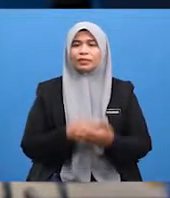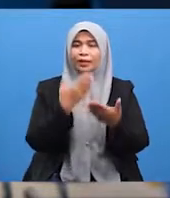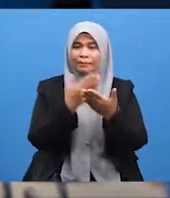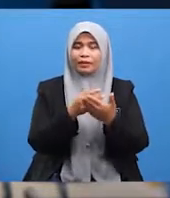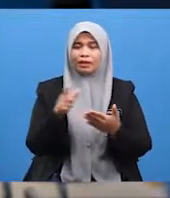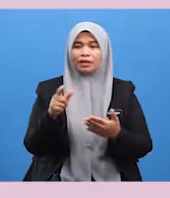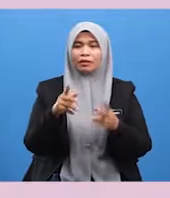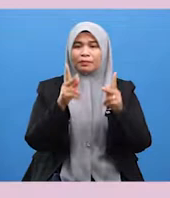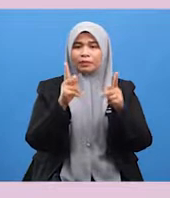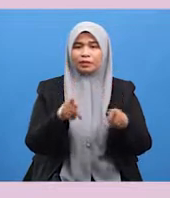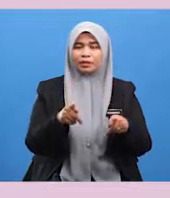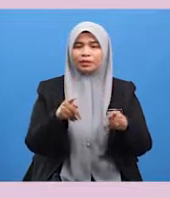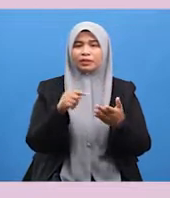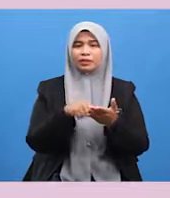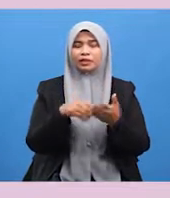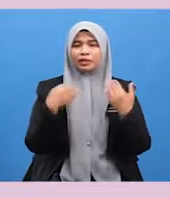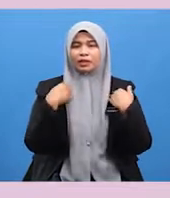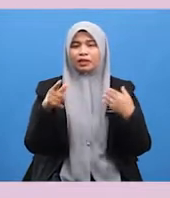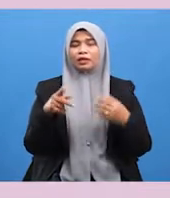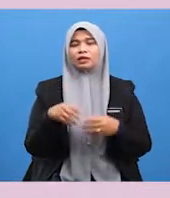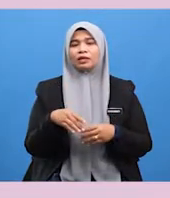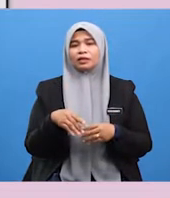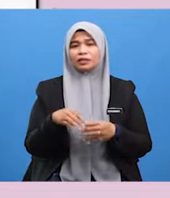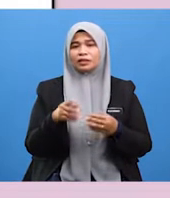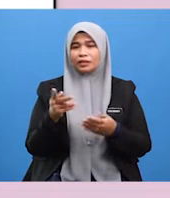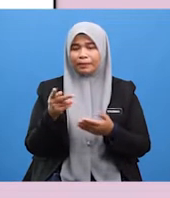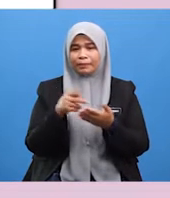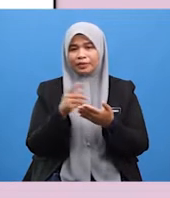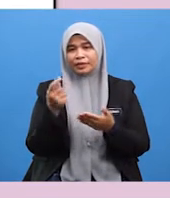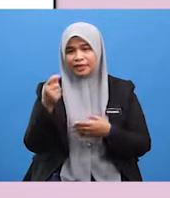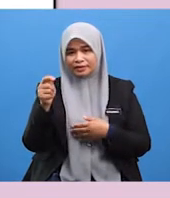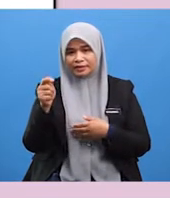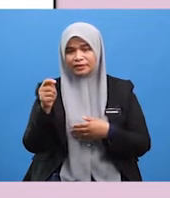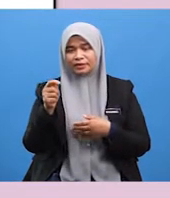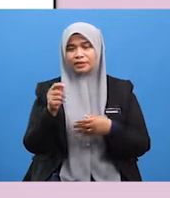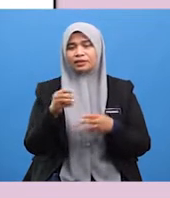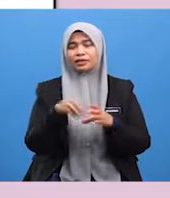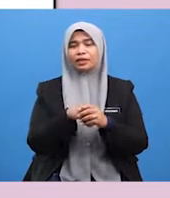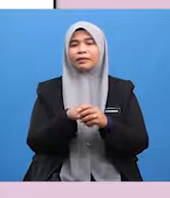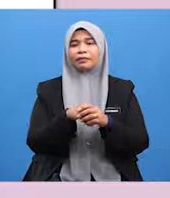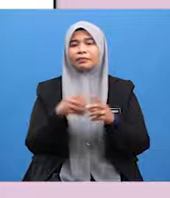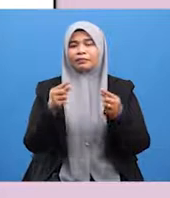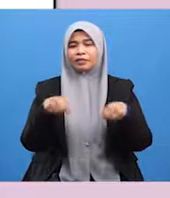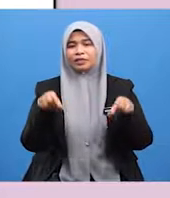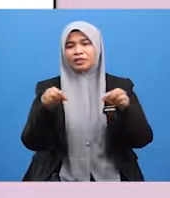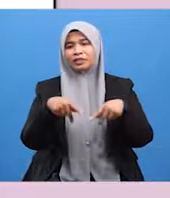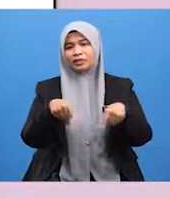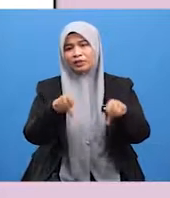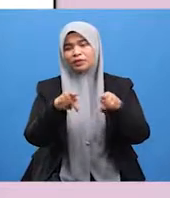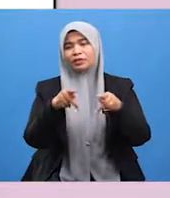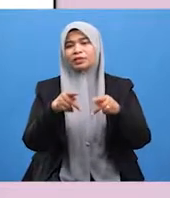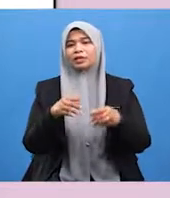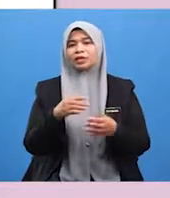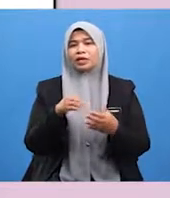Baiklah pelajar, ini adalah petikan yang berkaitan dengan jati diri amanah yang berlaku antara Demang